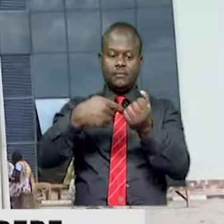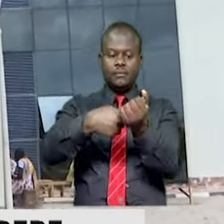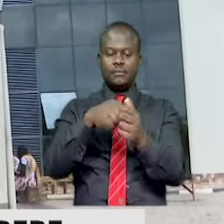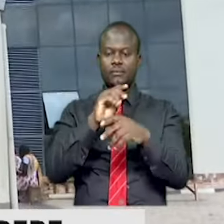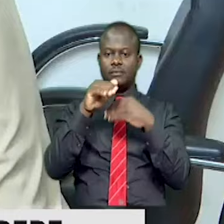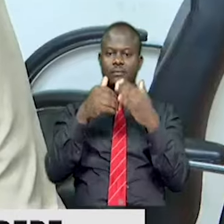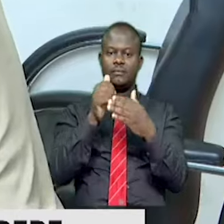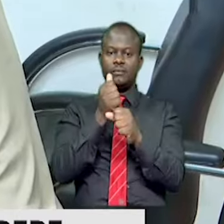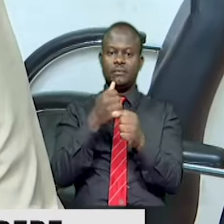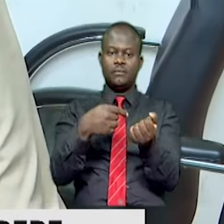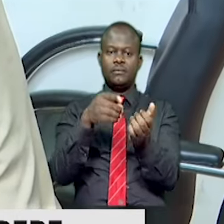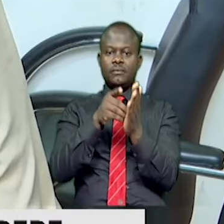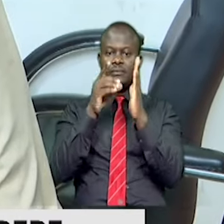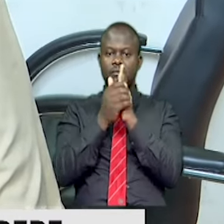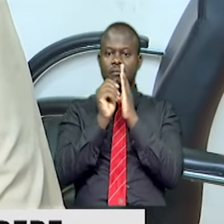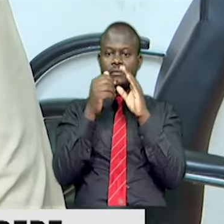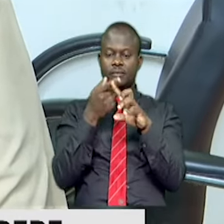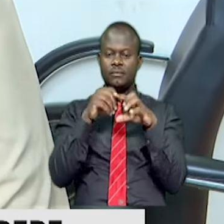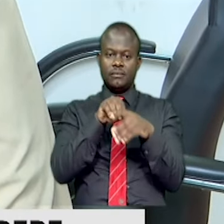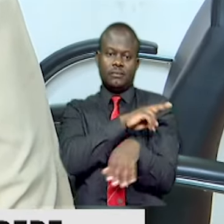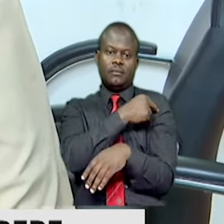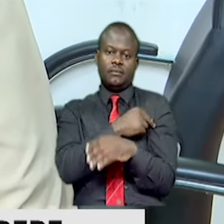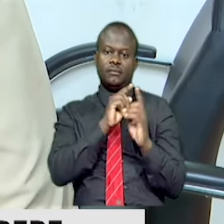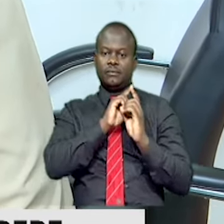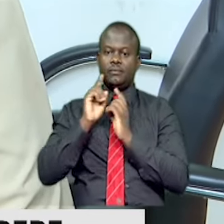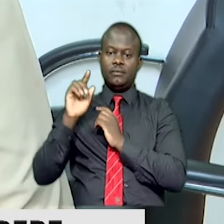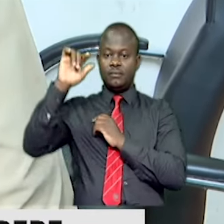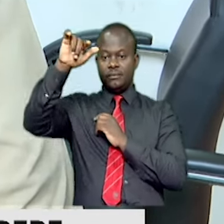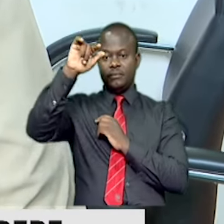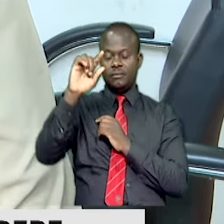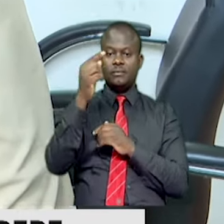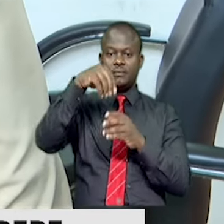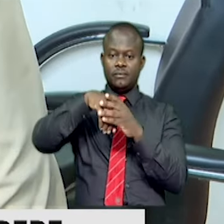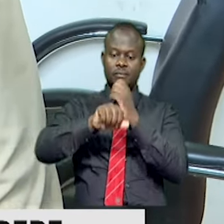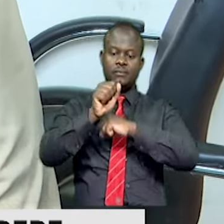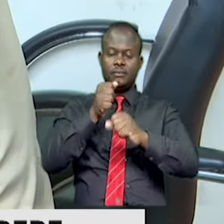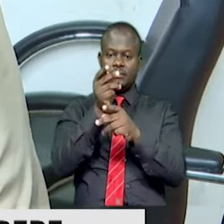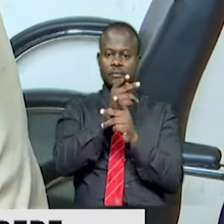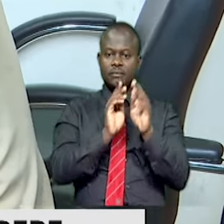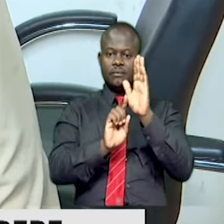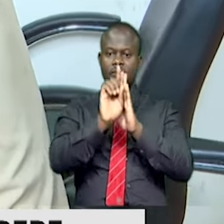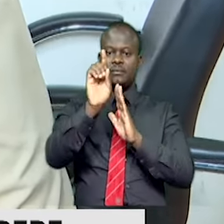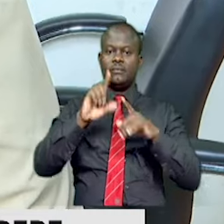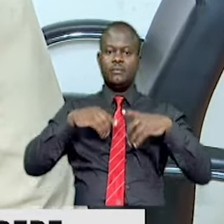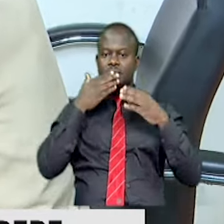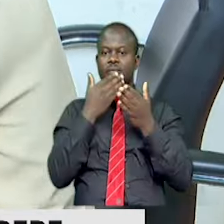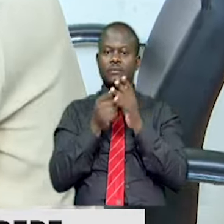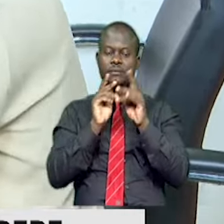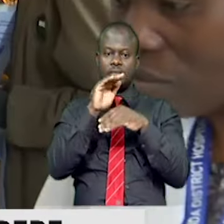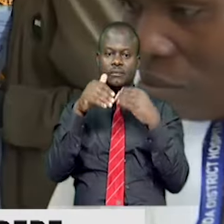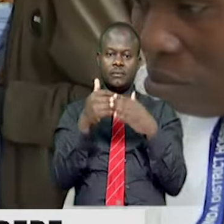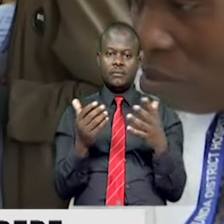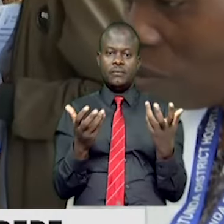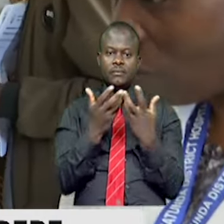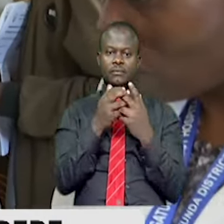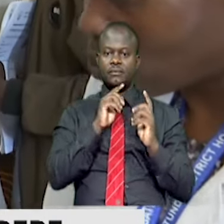abaturage bikozwe n'abaganga b'inzobere baturutse mu bitaro bya gisirikare bya Kanombe ni kimwe mu bikubiye mu bikorwa byita ku iterambere n'imibereho myiza y'abaturage bihuriho